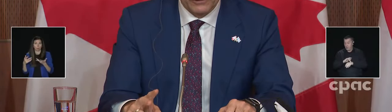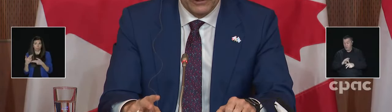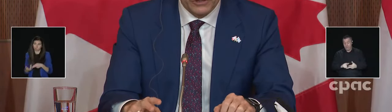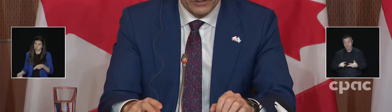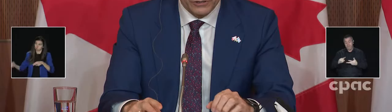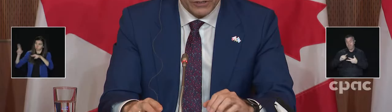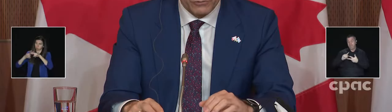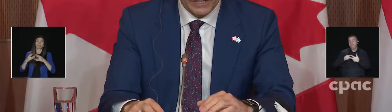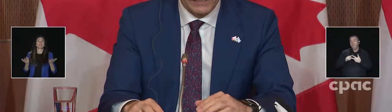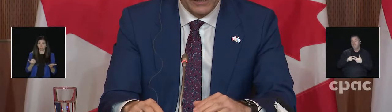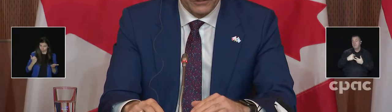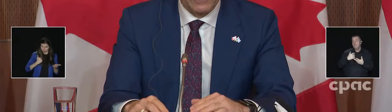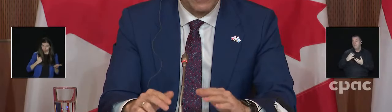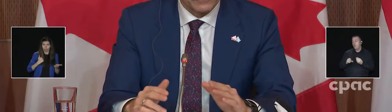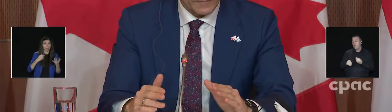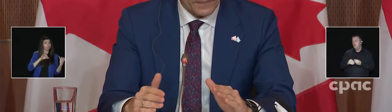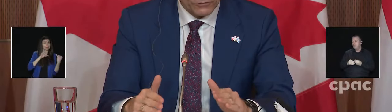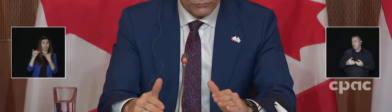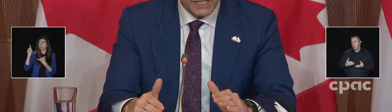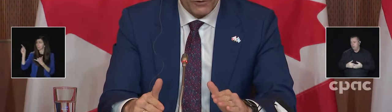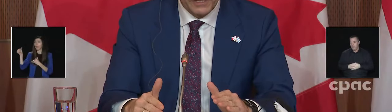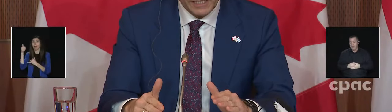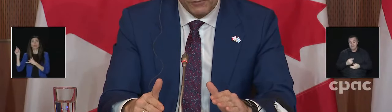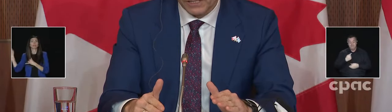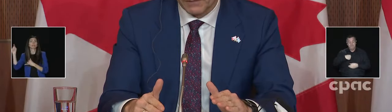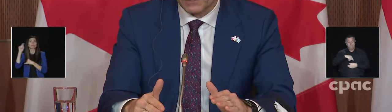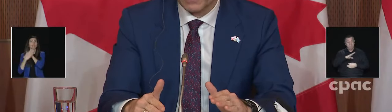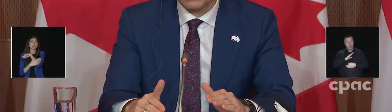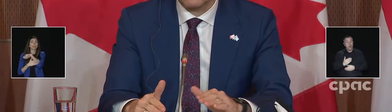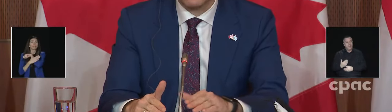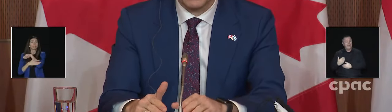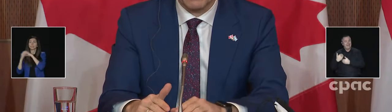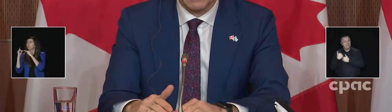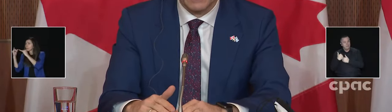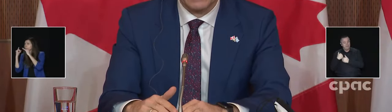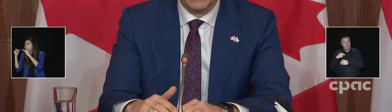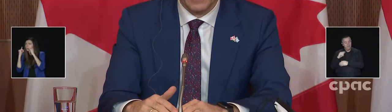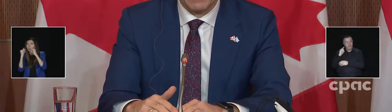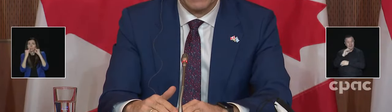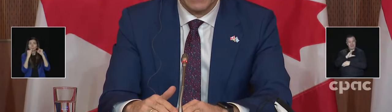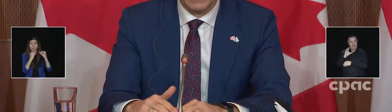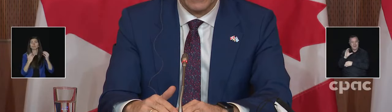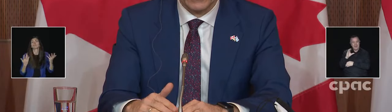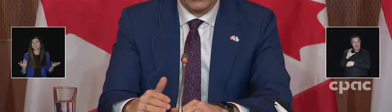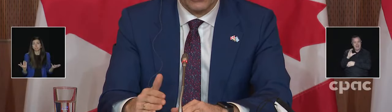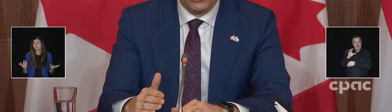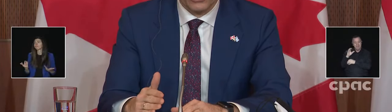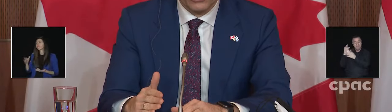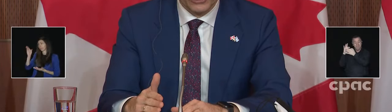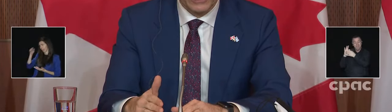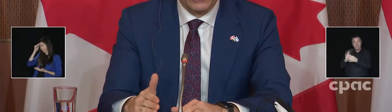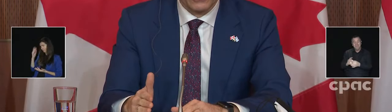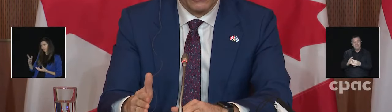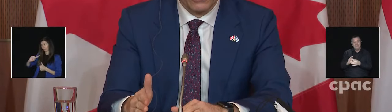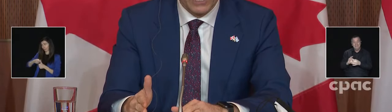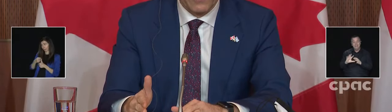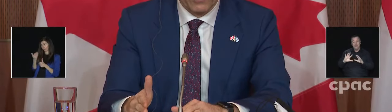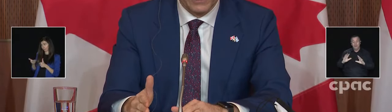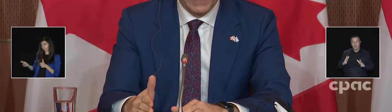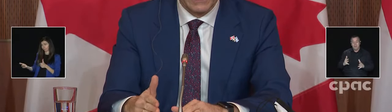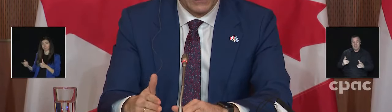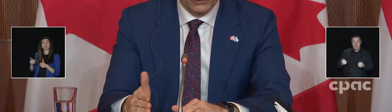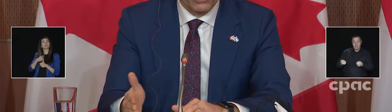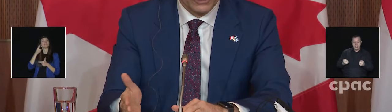deuxième chose que j'ajouterais, c'est que nous avons des responsabilités au gouvernement canadien en matière de gestion de